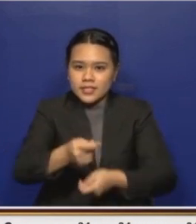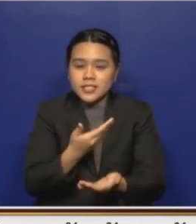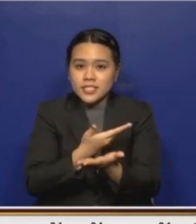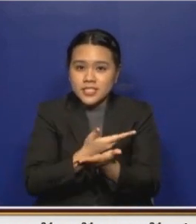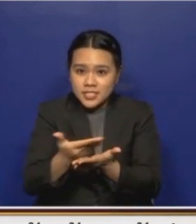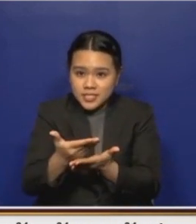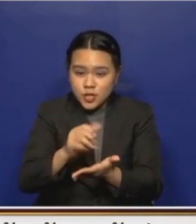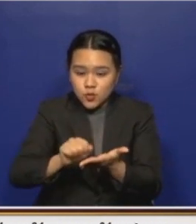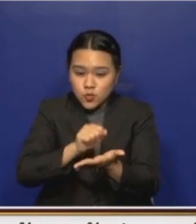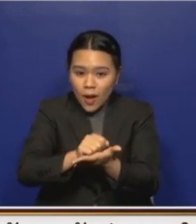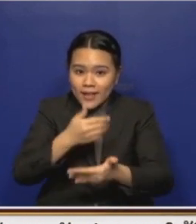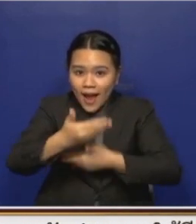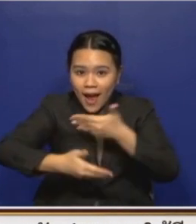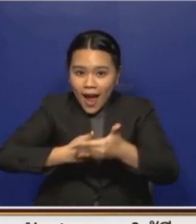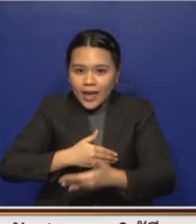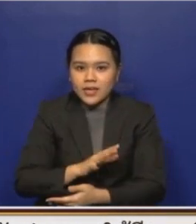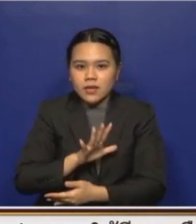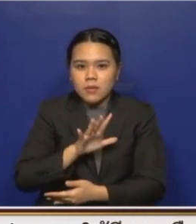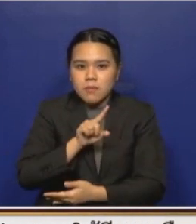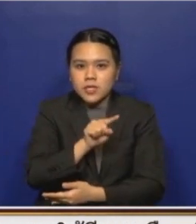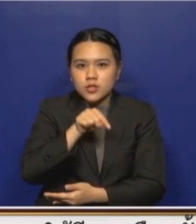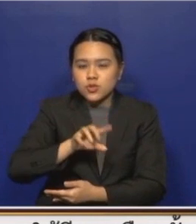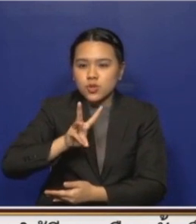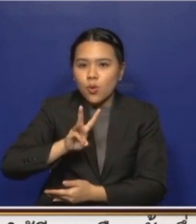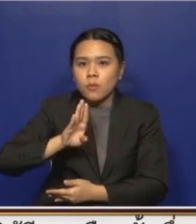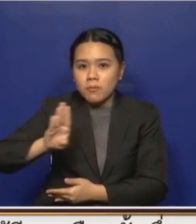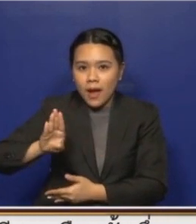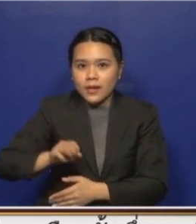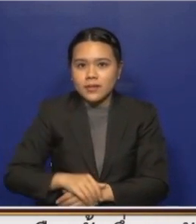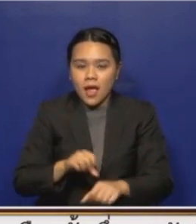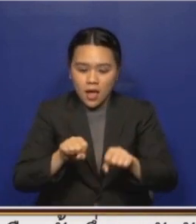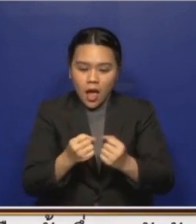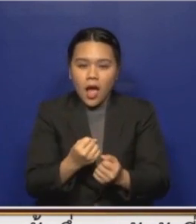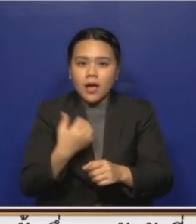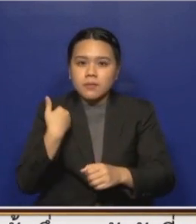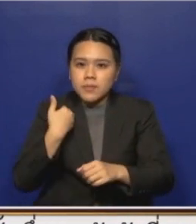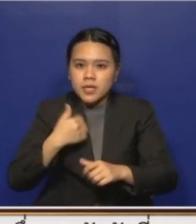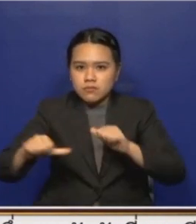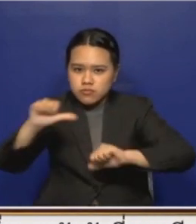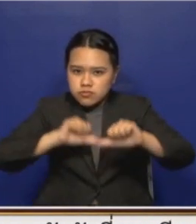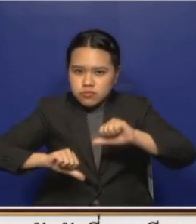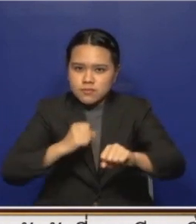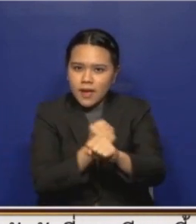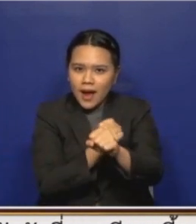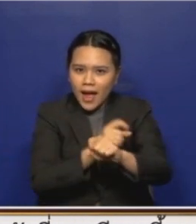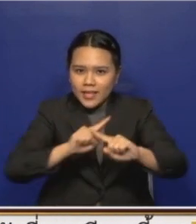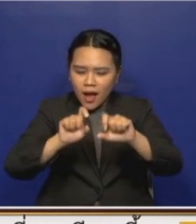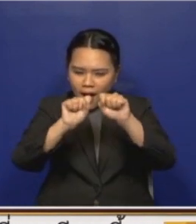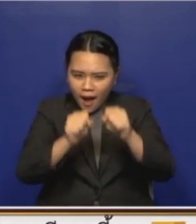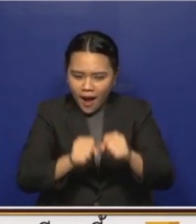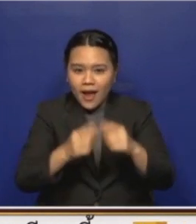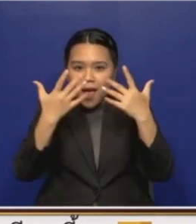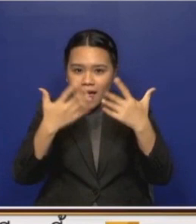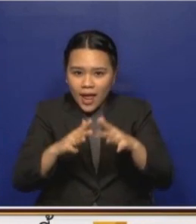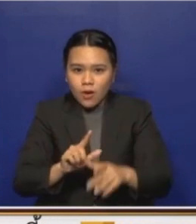ฮะเขาเหลือนะฮะกล้วยลูกละ50สตังค์ผมถามนิดนึงนะครับเขาอยู่ได้ไหมฮ